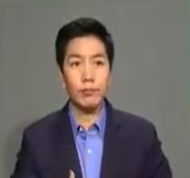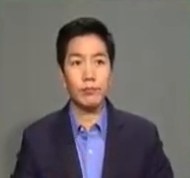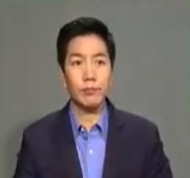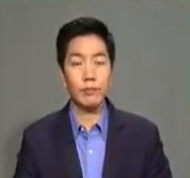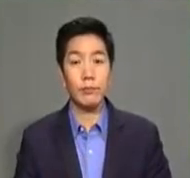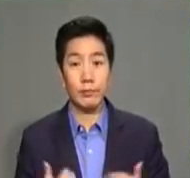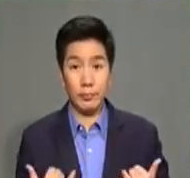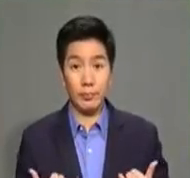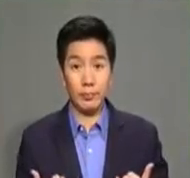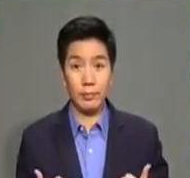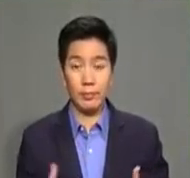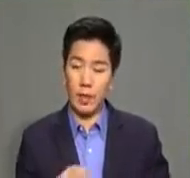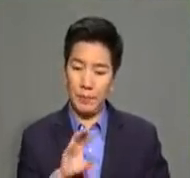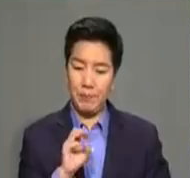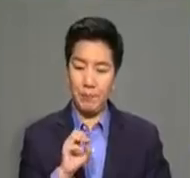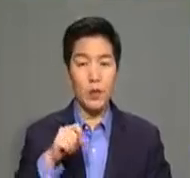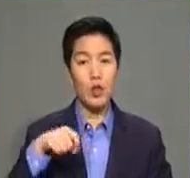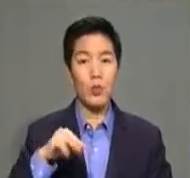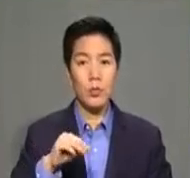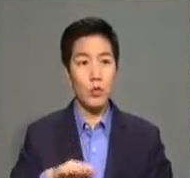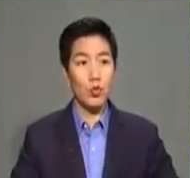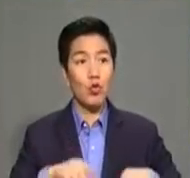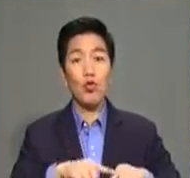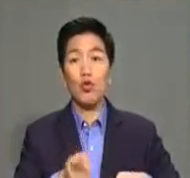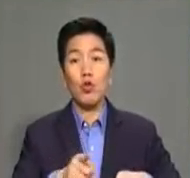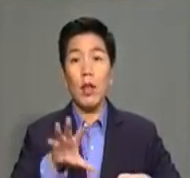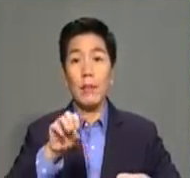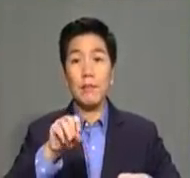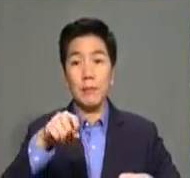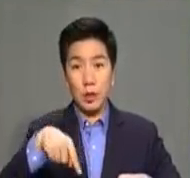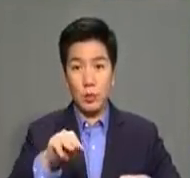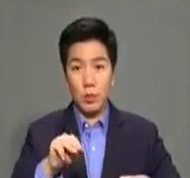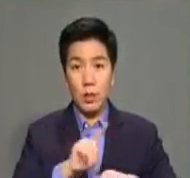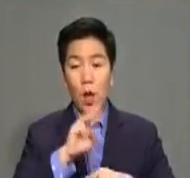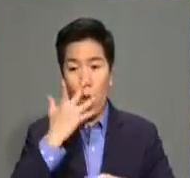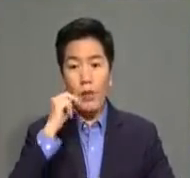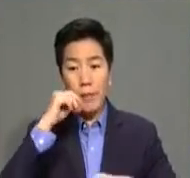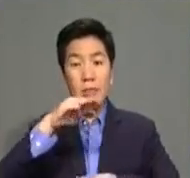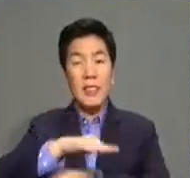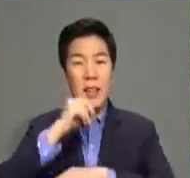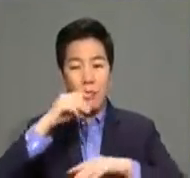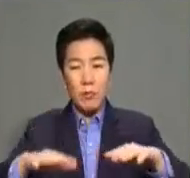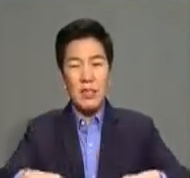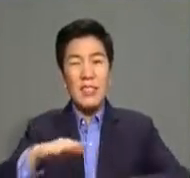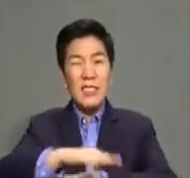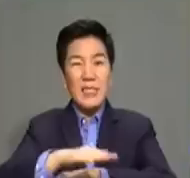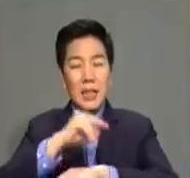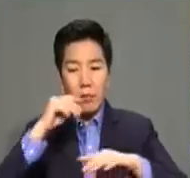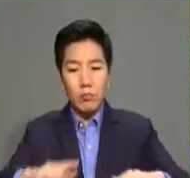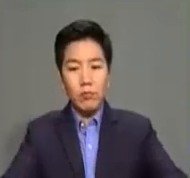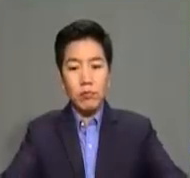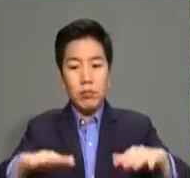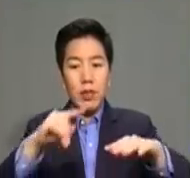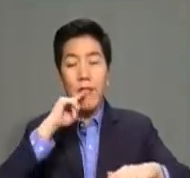ตอนนี้ก็ประมาณ50เซนที่ล้นอยู่ตอนนี้นะเดี๋ยวพอเวลาน้ำหนุนประมาณเย็น